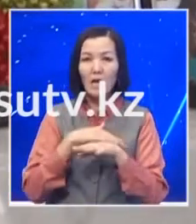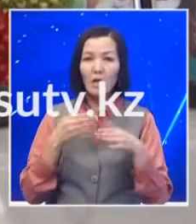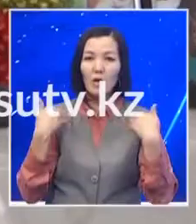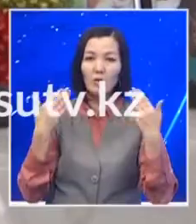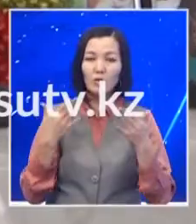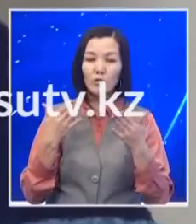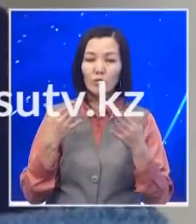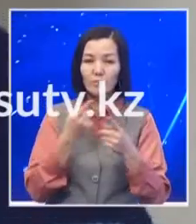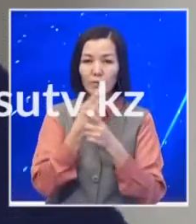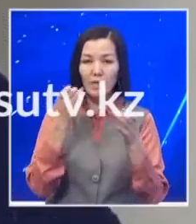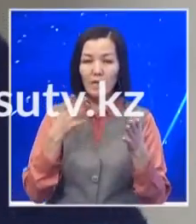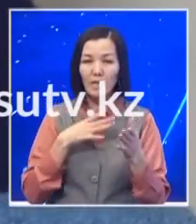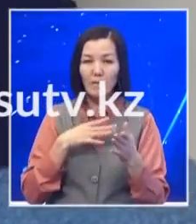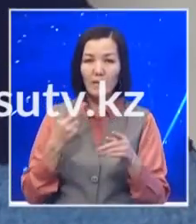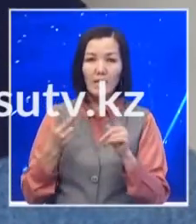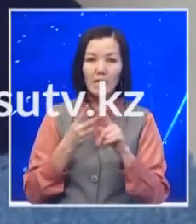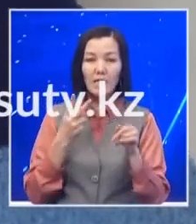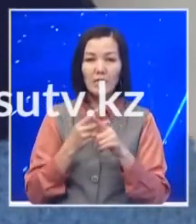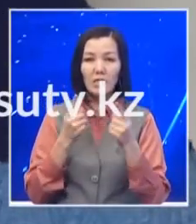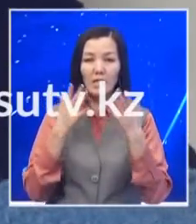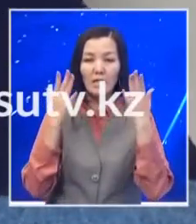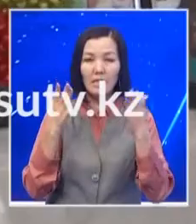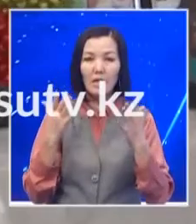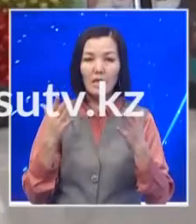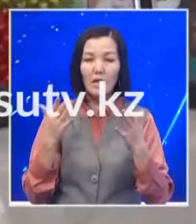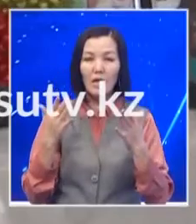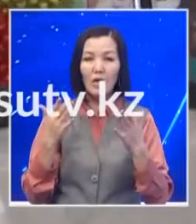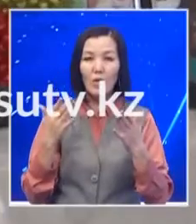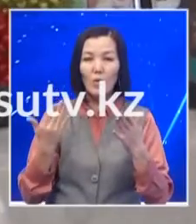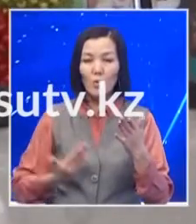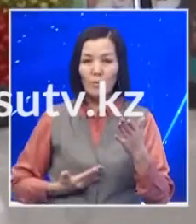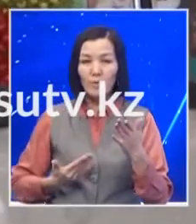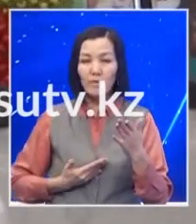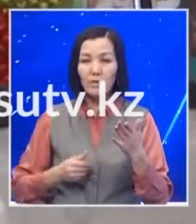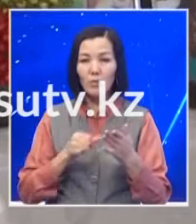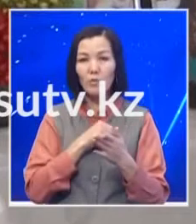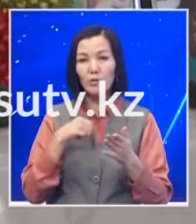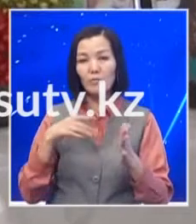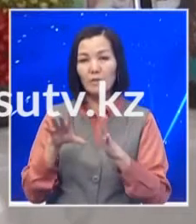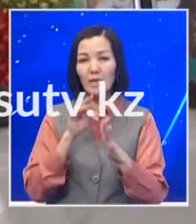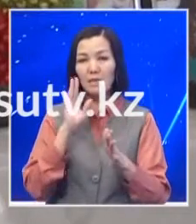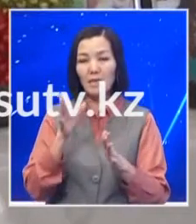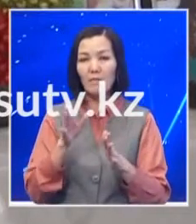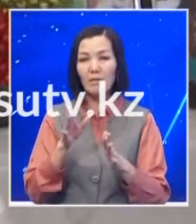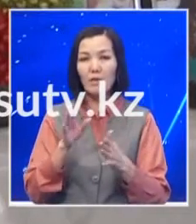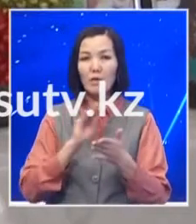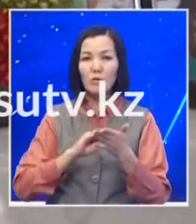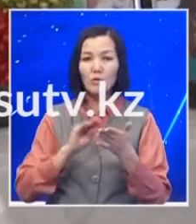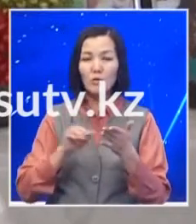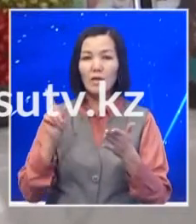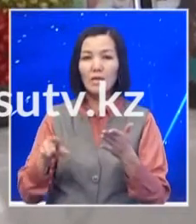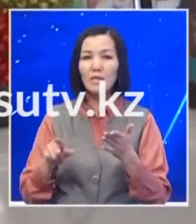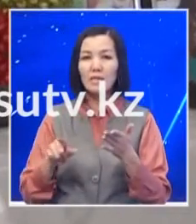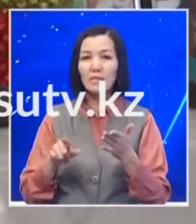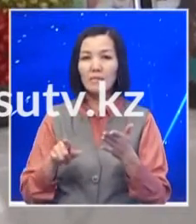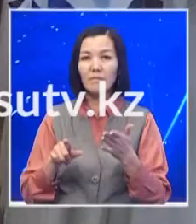сақтандыруға тырысып отырамын. Екінші рет Алла Тағала маған ғұмыр беретін болса, мен ойланбастан осы мамандықты таңдар едім. Мен бұл журналистика деген мамандықты патшаның